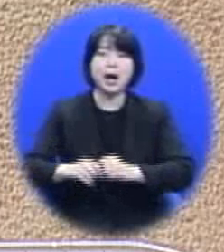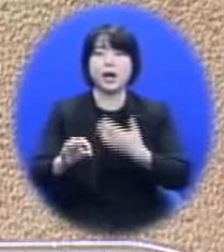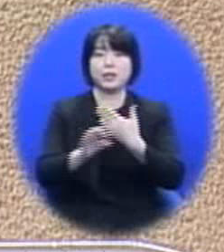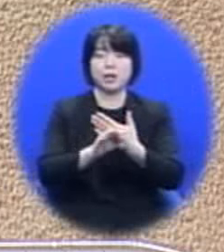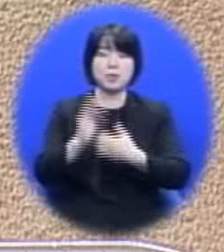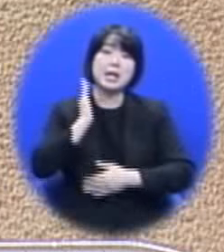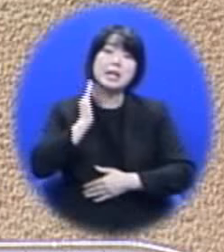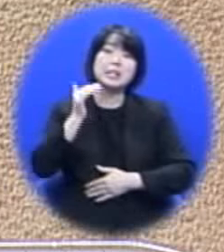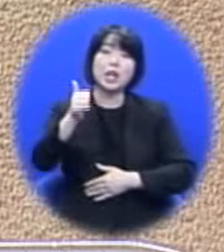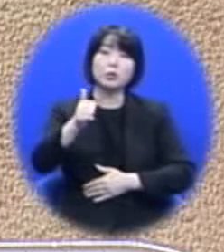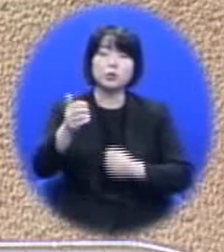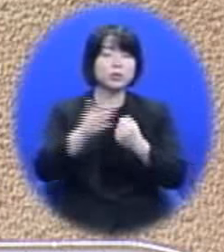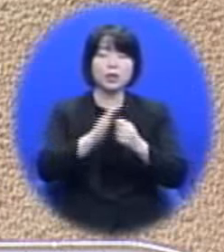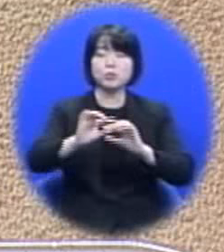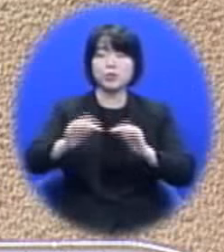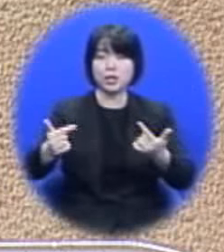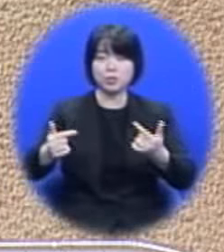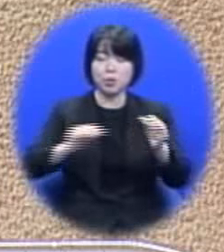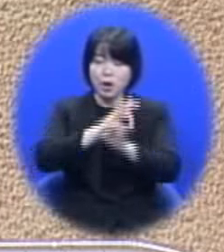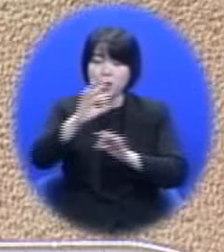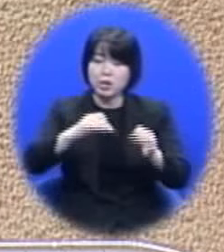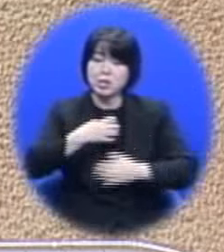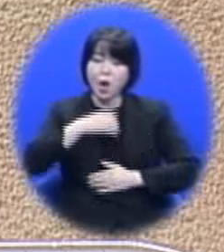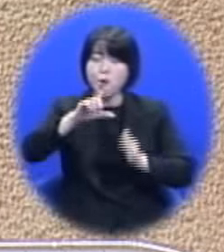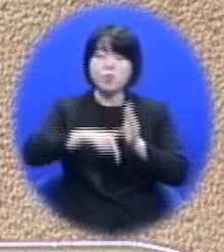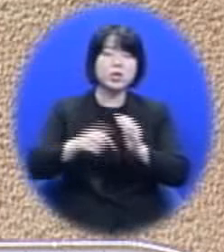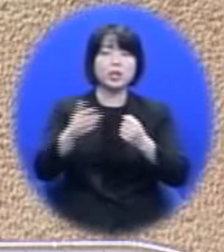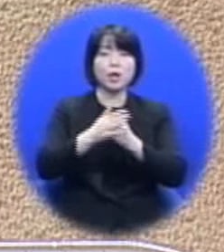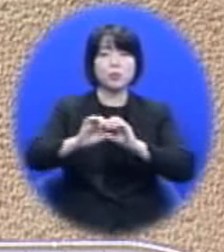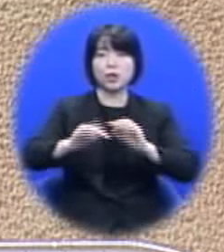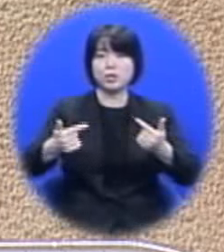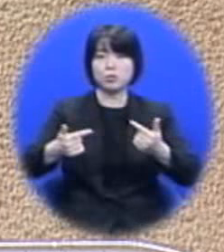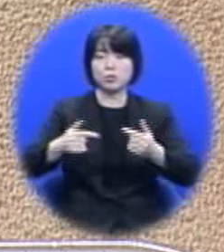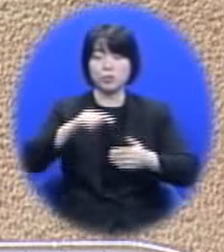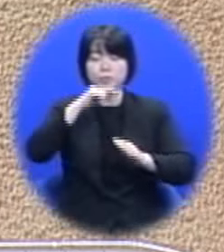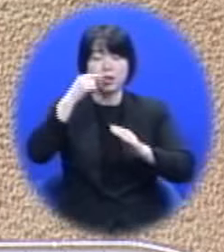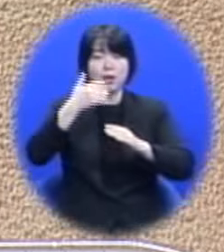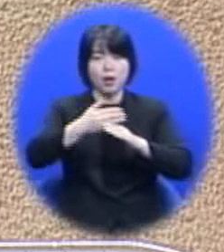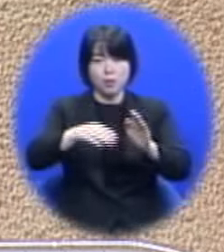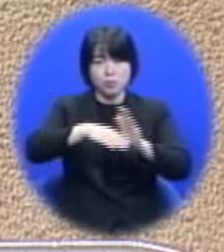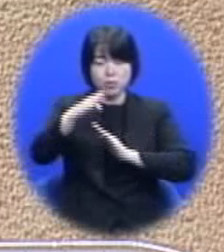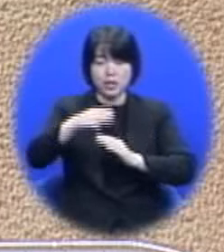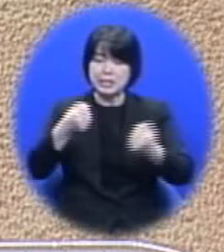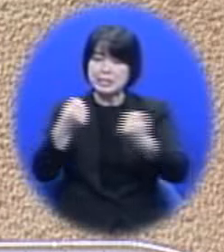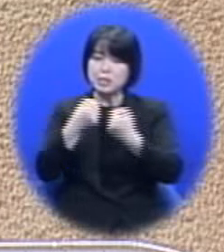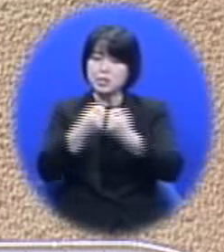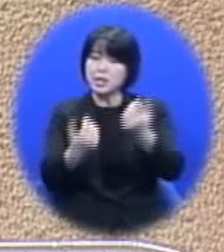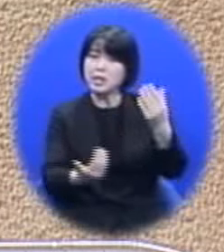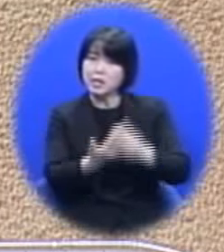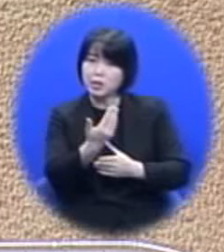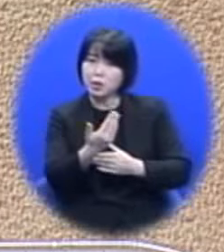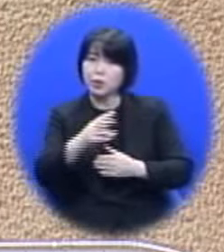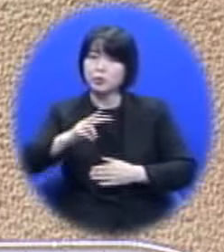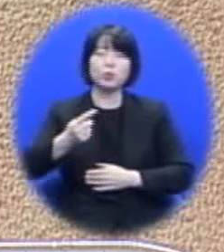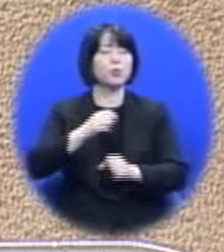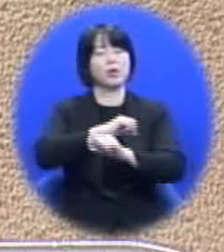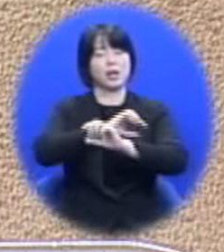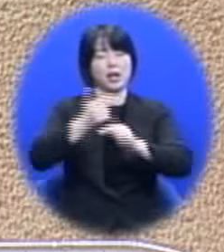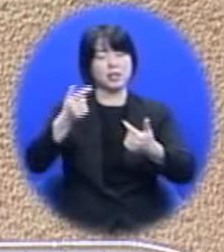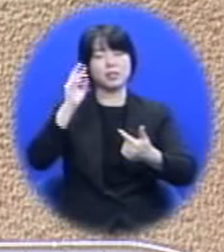대통령 때문도 아니고 경제적인 위기 때문도 아니고 북한이 전쟁을 일으켰기 때문도 아닐 거예요.